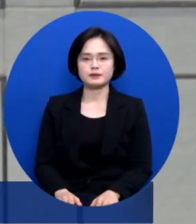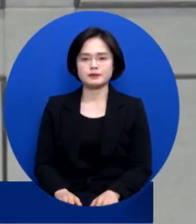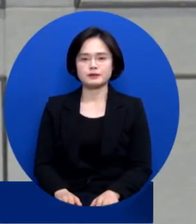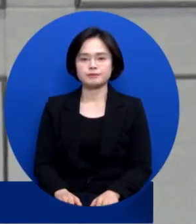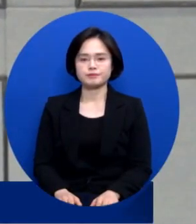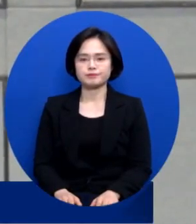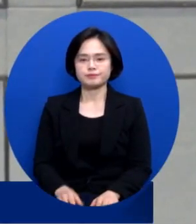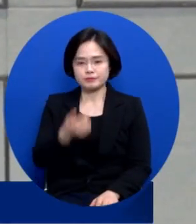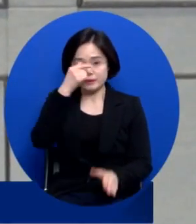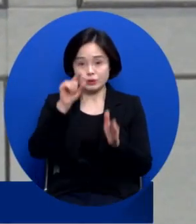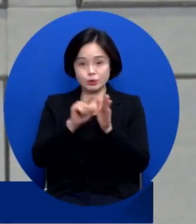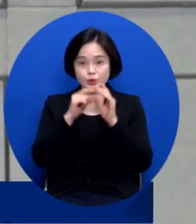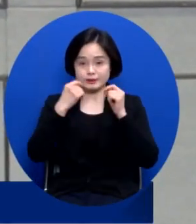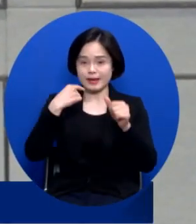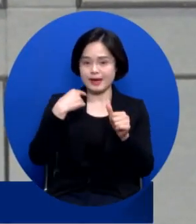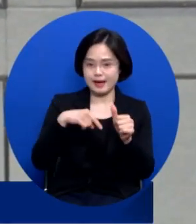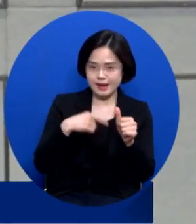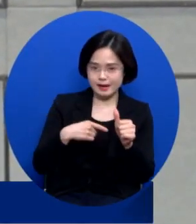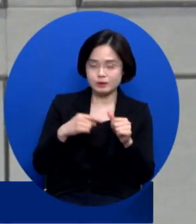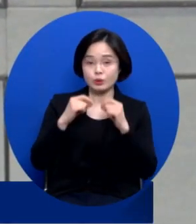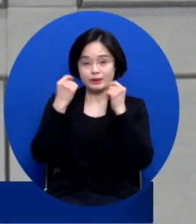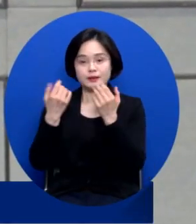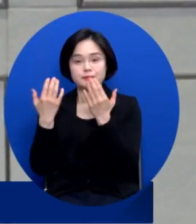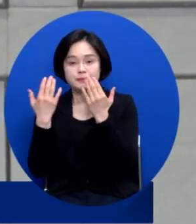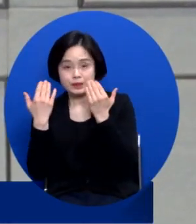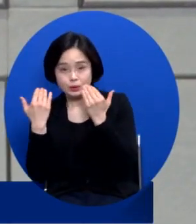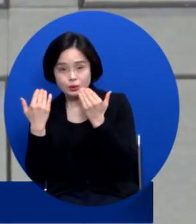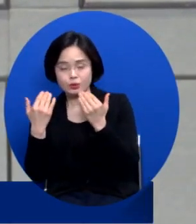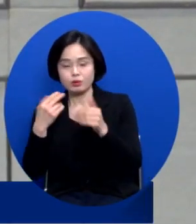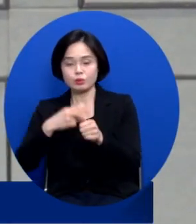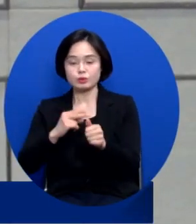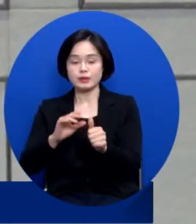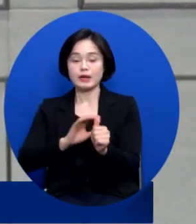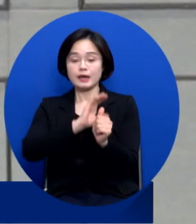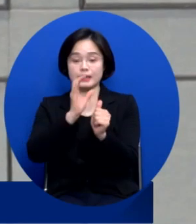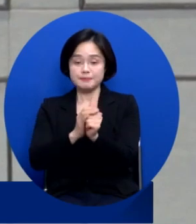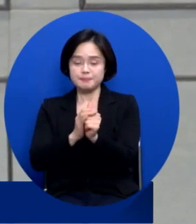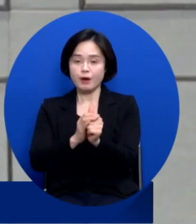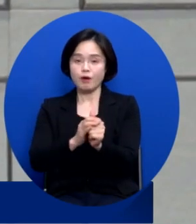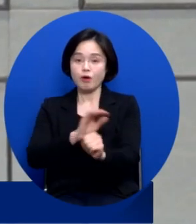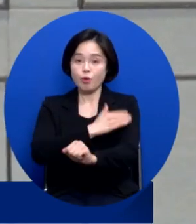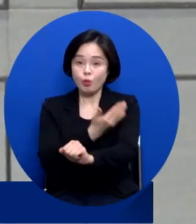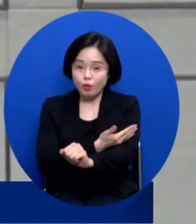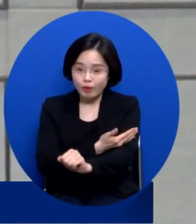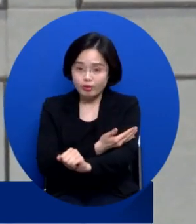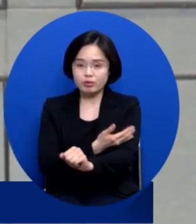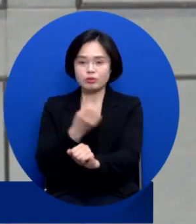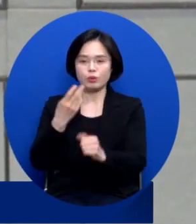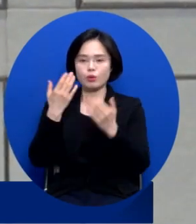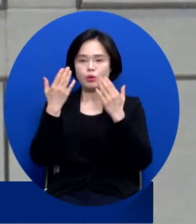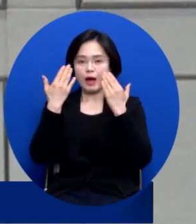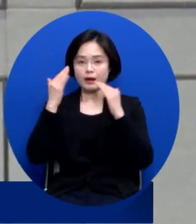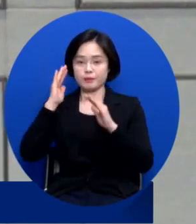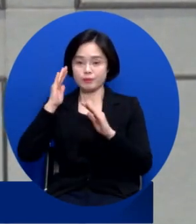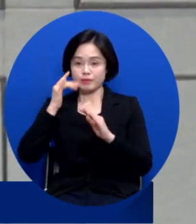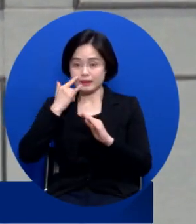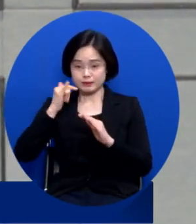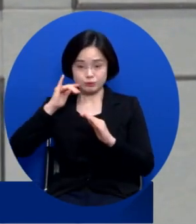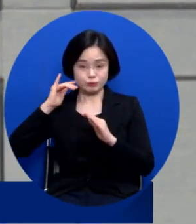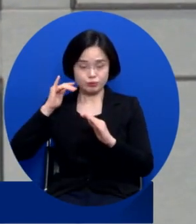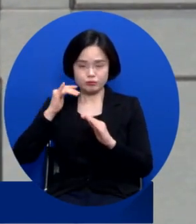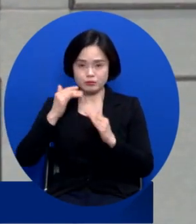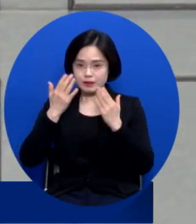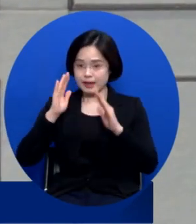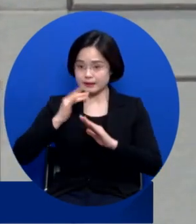비롯한 사립학교의 교원 임명권 및 학부모의 교육 선택권 보장, 기독교 사학의